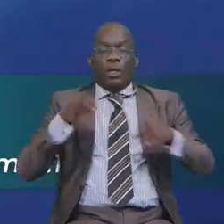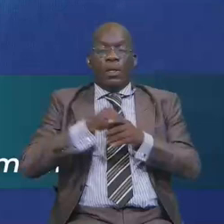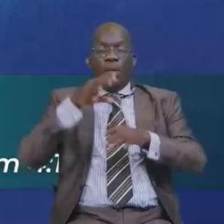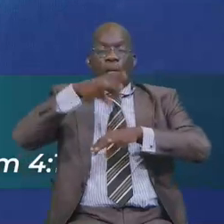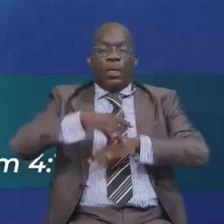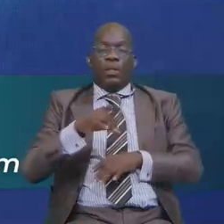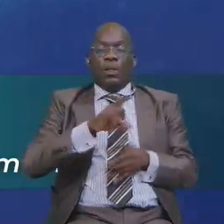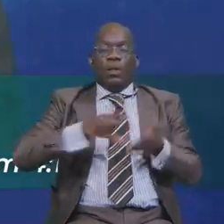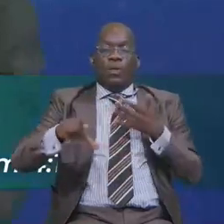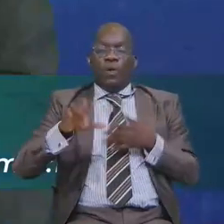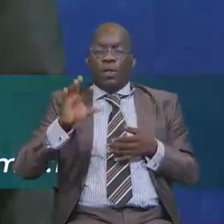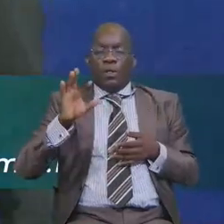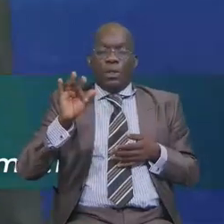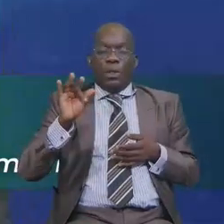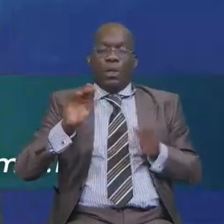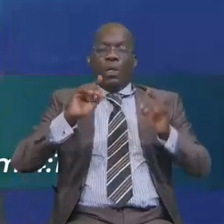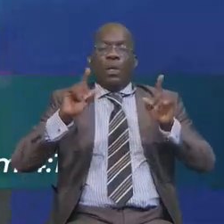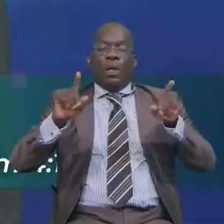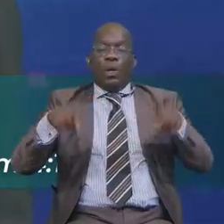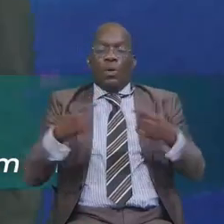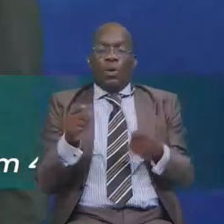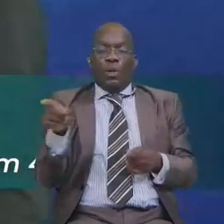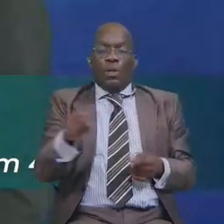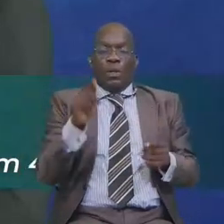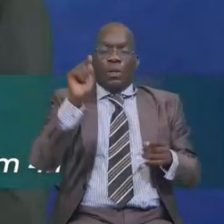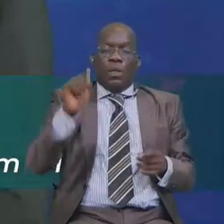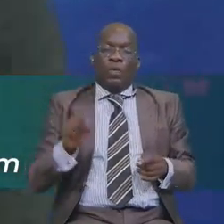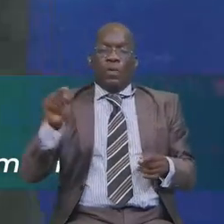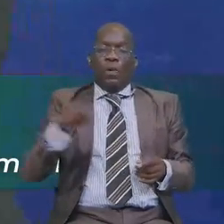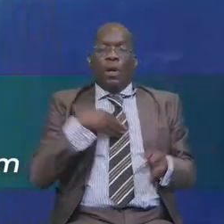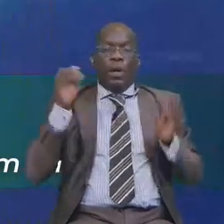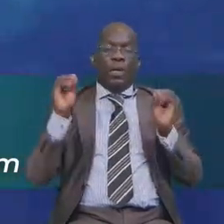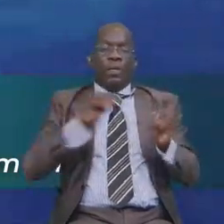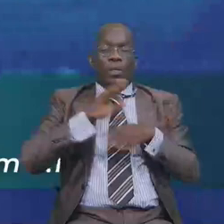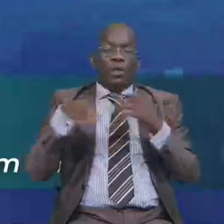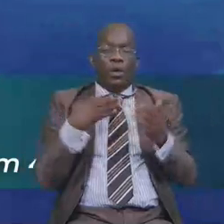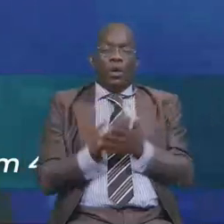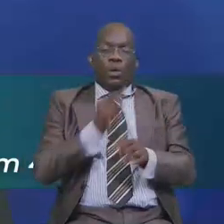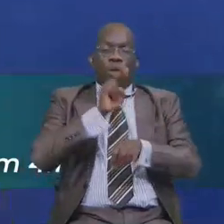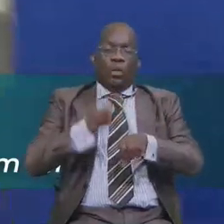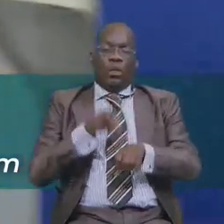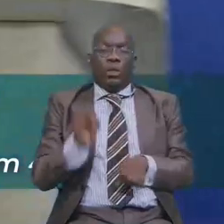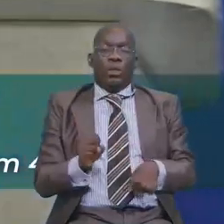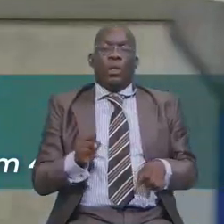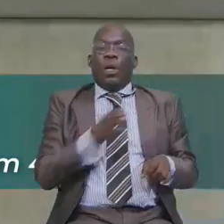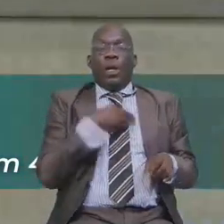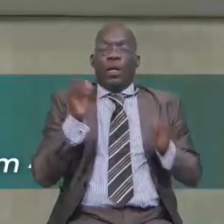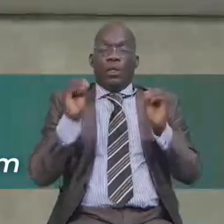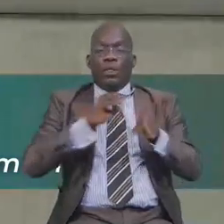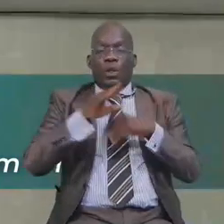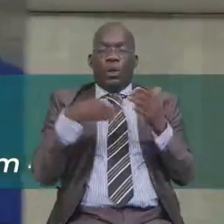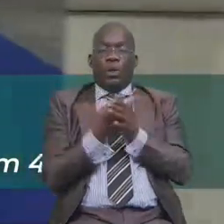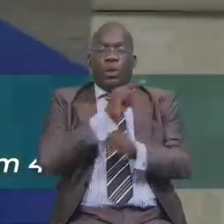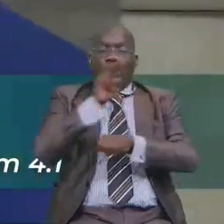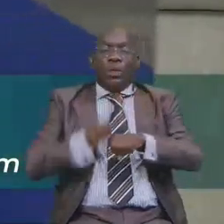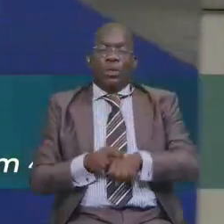Verset 19. Allez par, faites de toutes les nations des disciples. Faites de toutes les nations. Il veut que